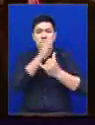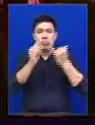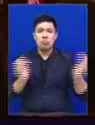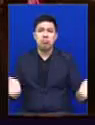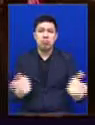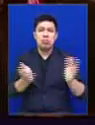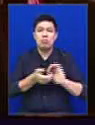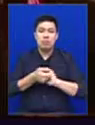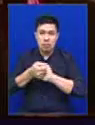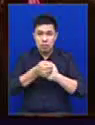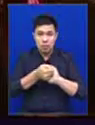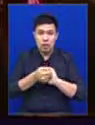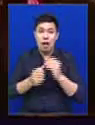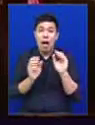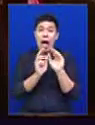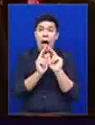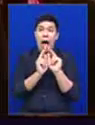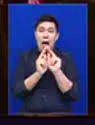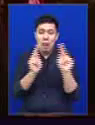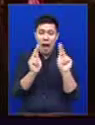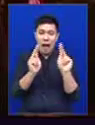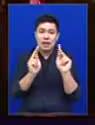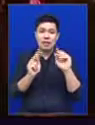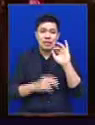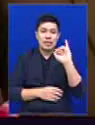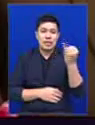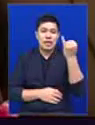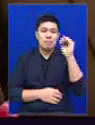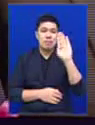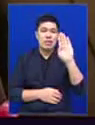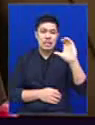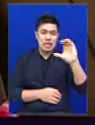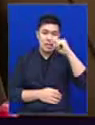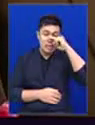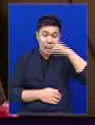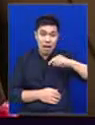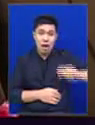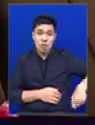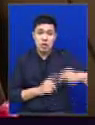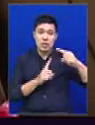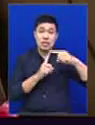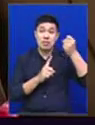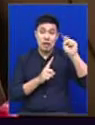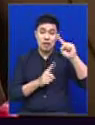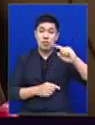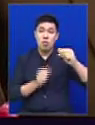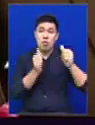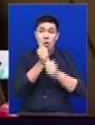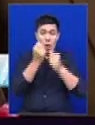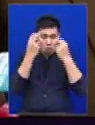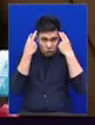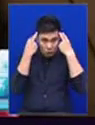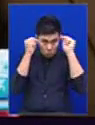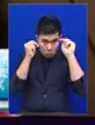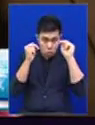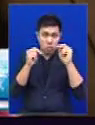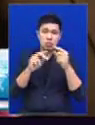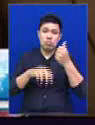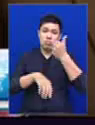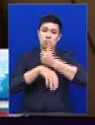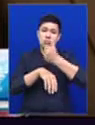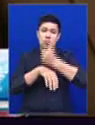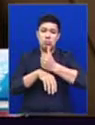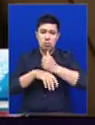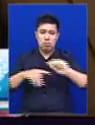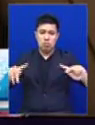ประชุมคณะกรรมการชายแดนทั่วไปหรือว่า JBC ไทยกัมพูชาครั้งที่11นะคะโดยพลเอกประวิตรวงษ์สุวรรณรองนายกรัฐมนตรีและรัฐมนตรีว่า